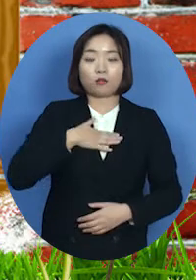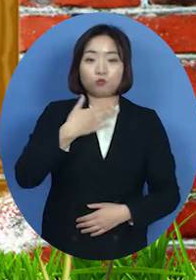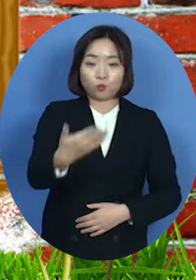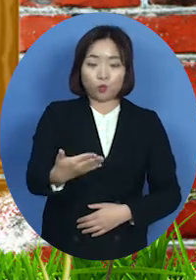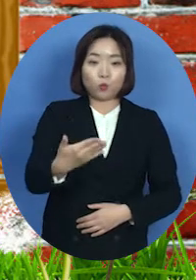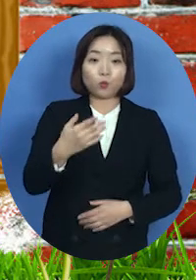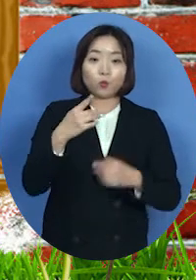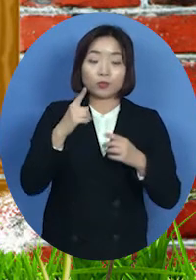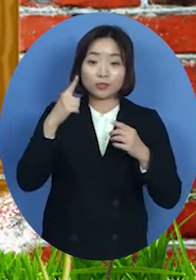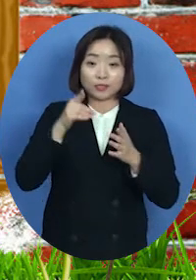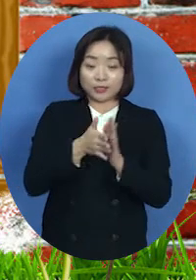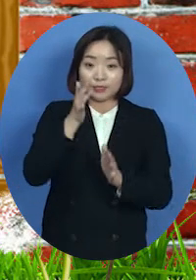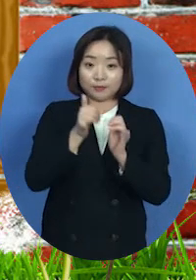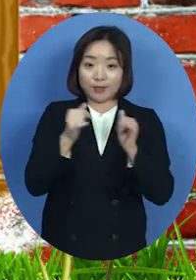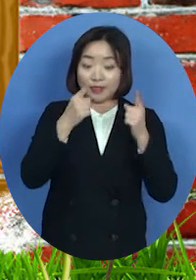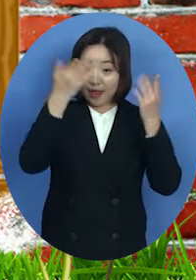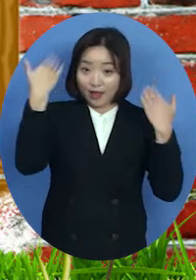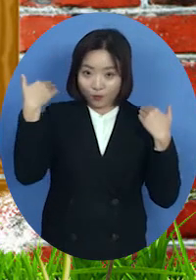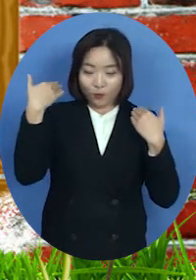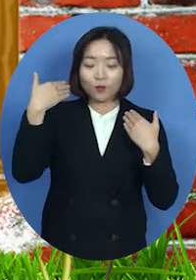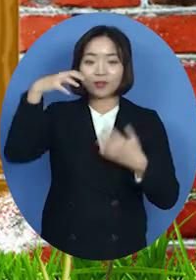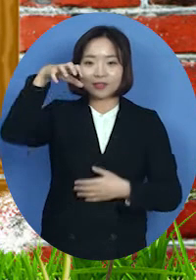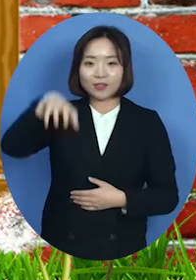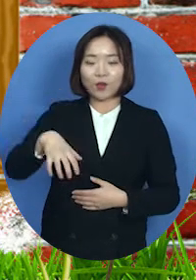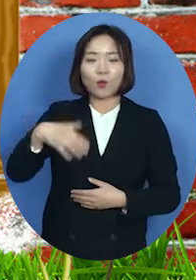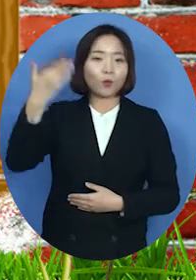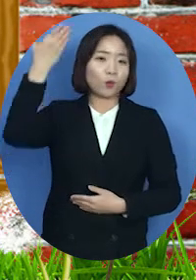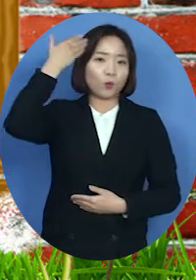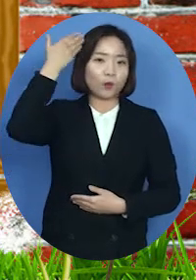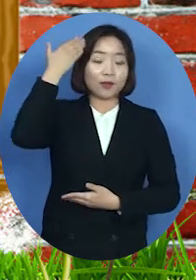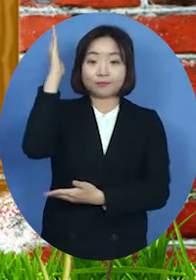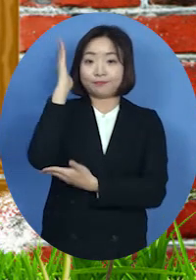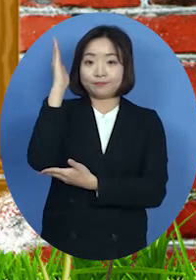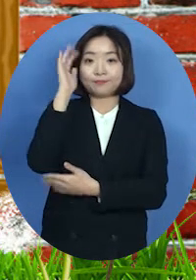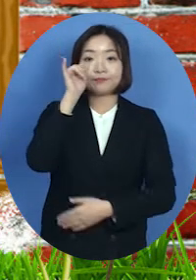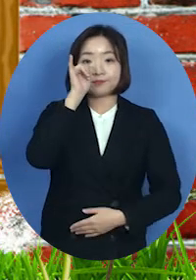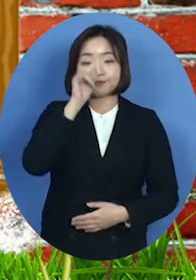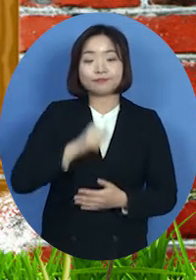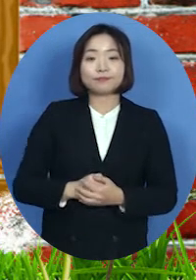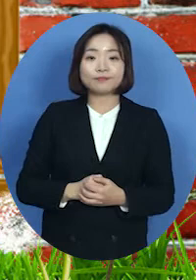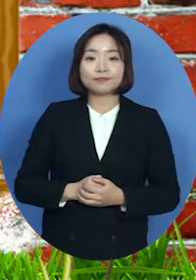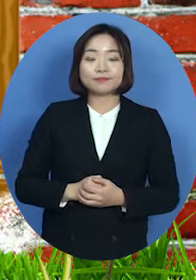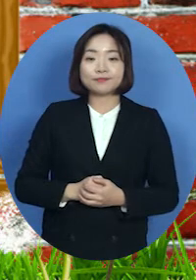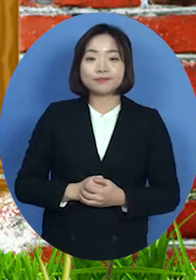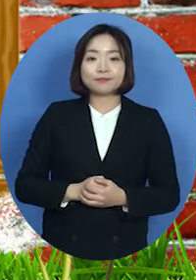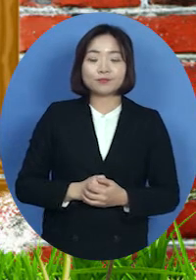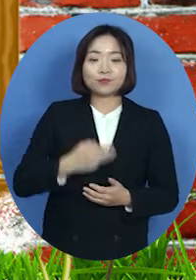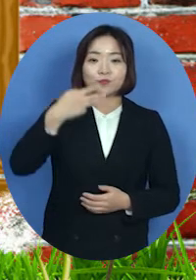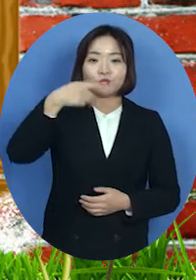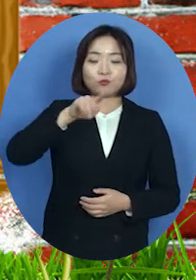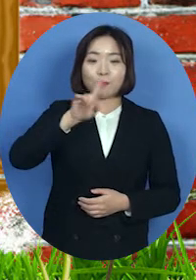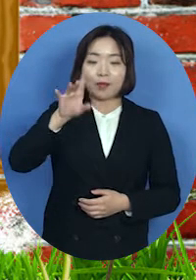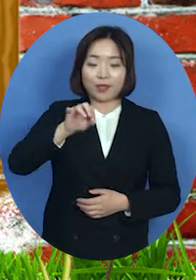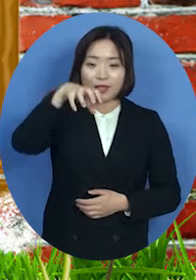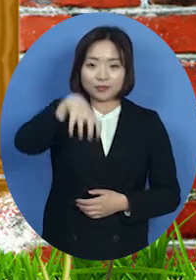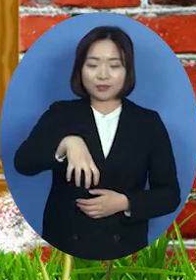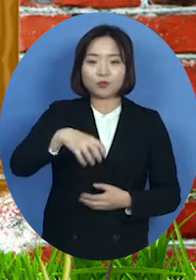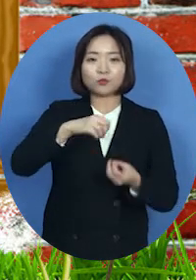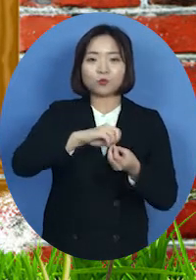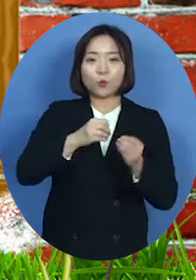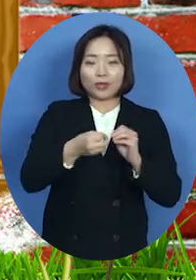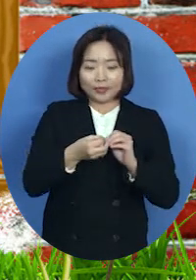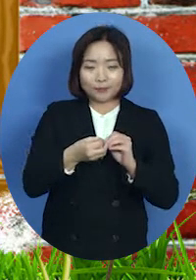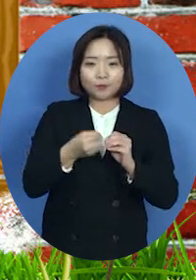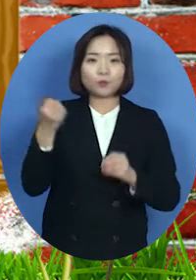흥미진진 공주 시민 대학에서 여 s 값이 를 모시고 교양 강좌를 개최합니다 주식회사 투망 산업에서